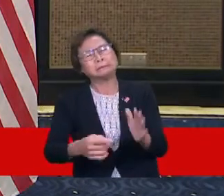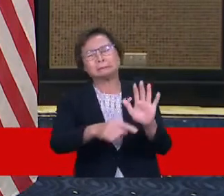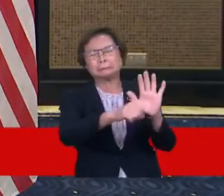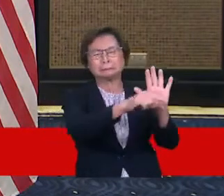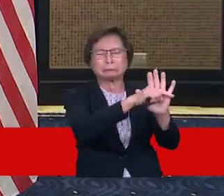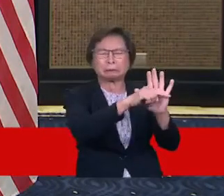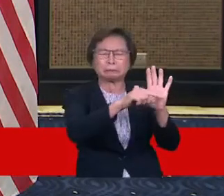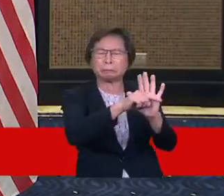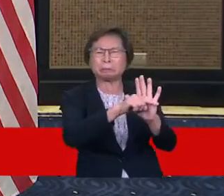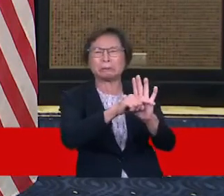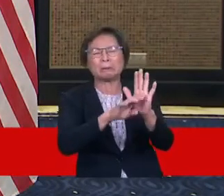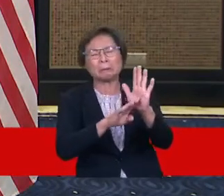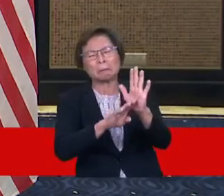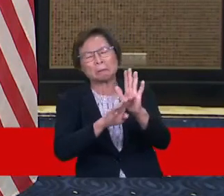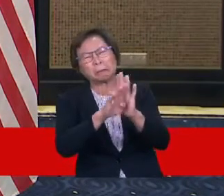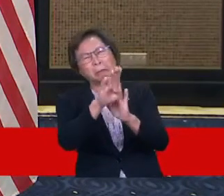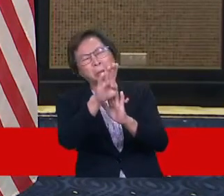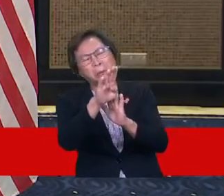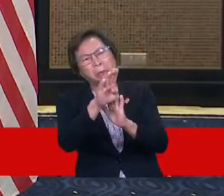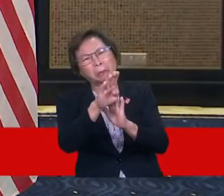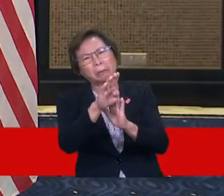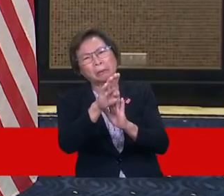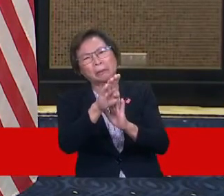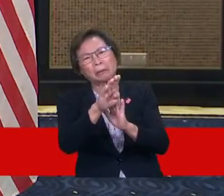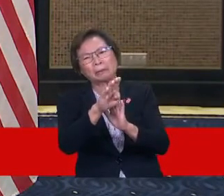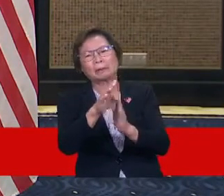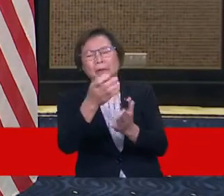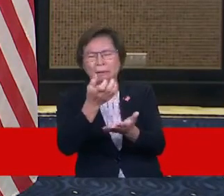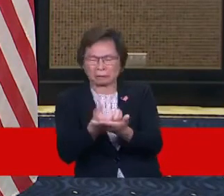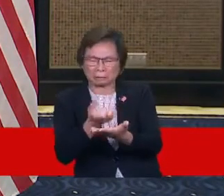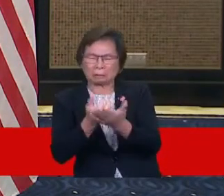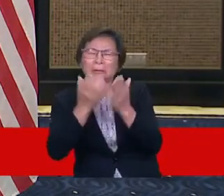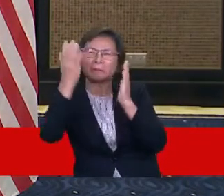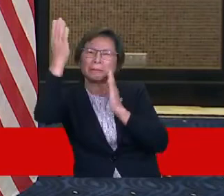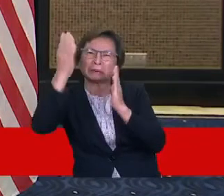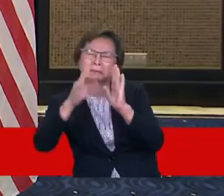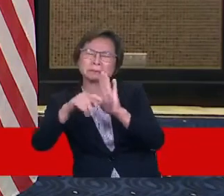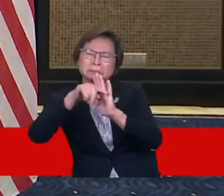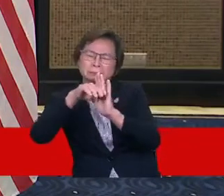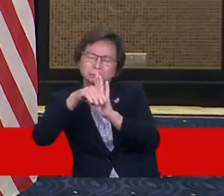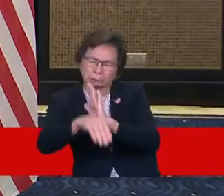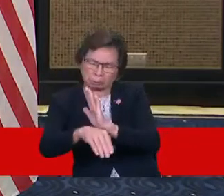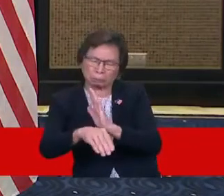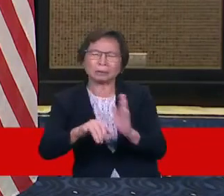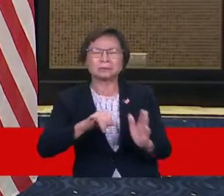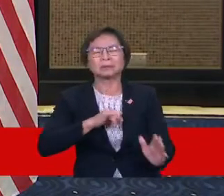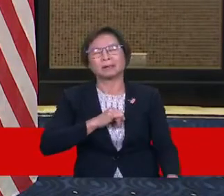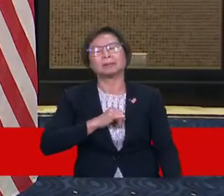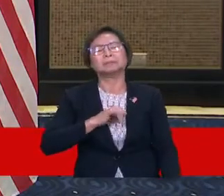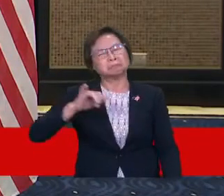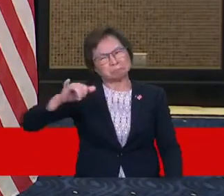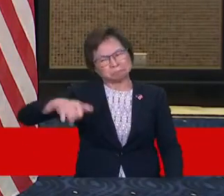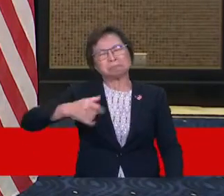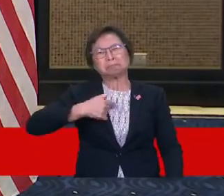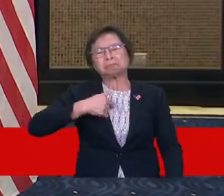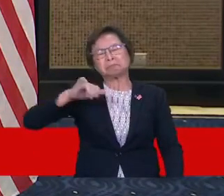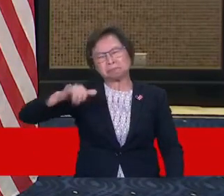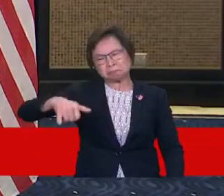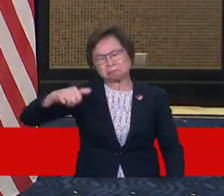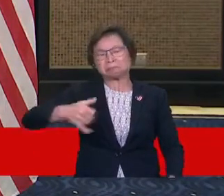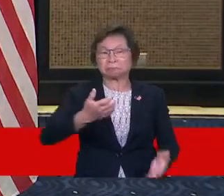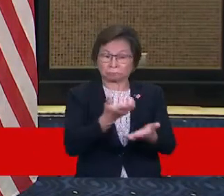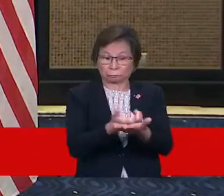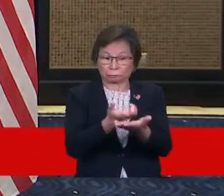kepada pertumbuhan dan permintaan ekonomi tempatan saya juga akui keadaan